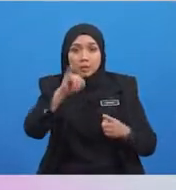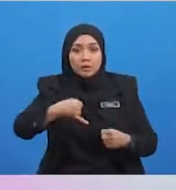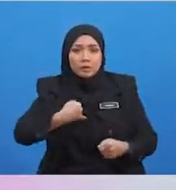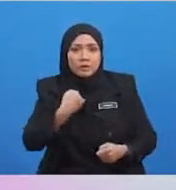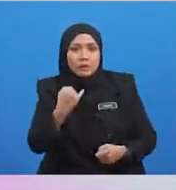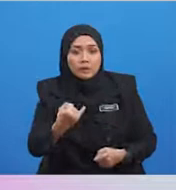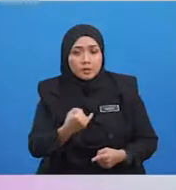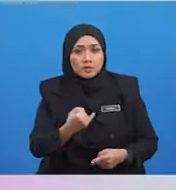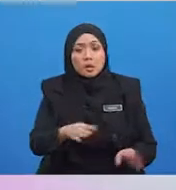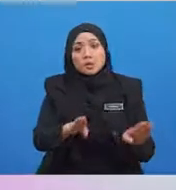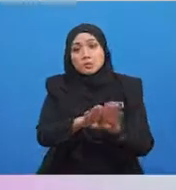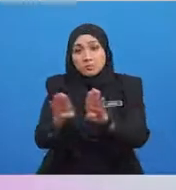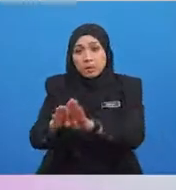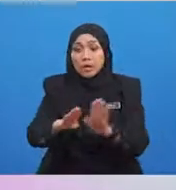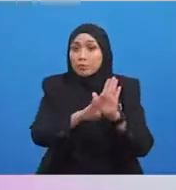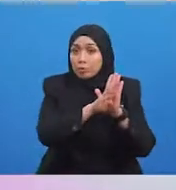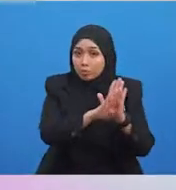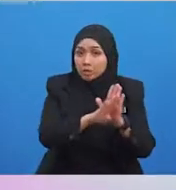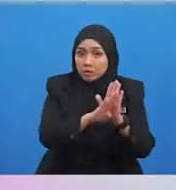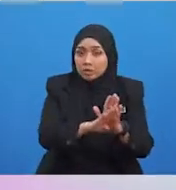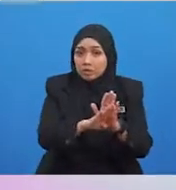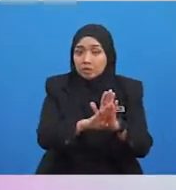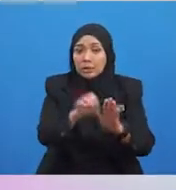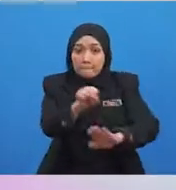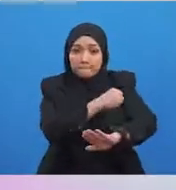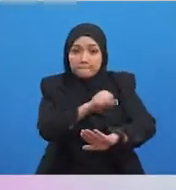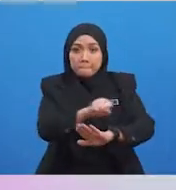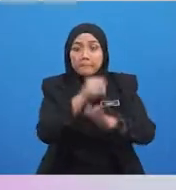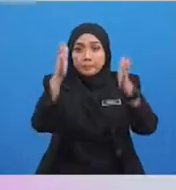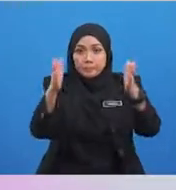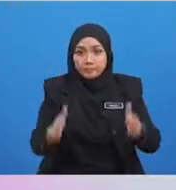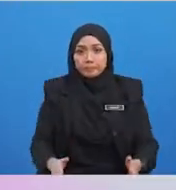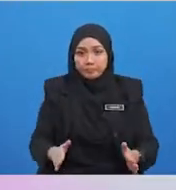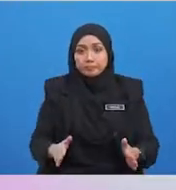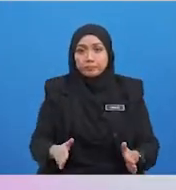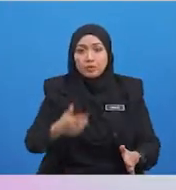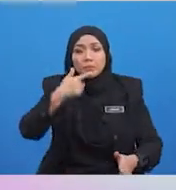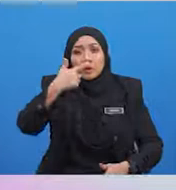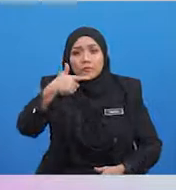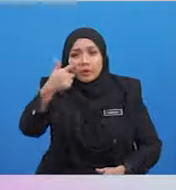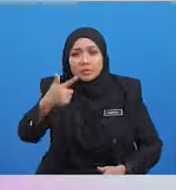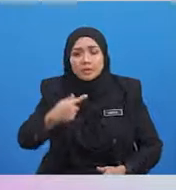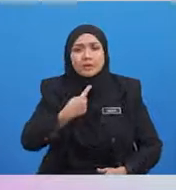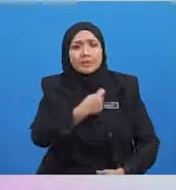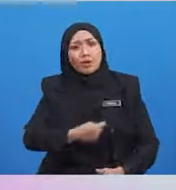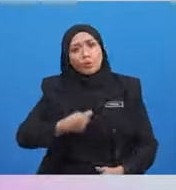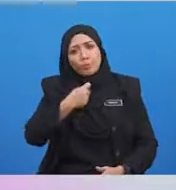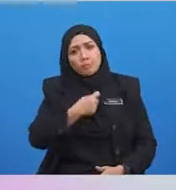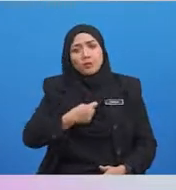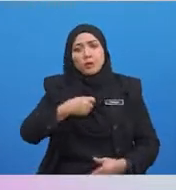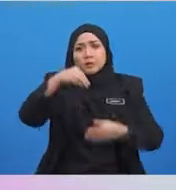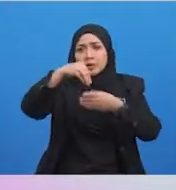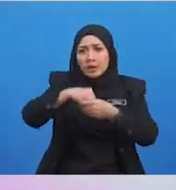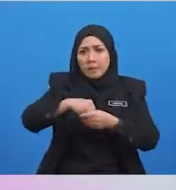sebagai bukti, penyajak sujud dan melafazkan taubat dalam keadaan yang